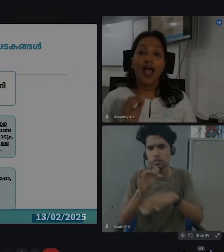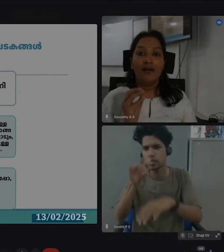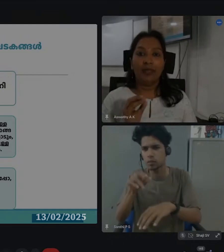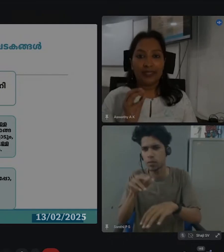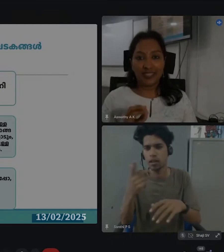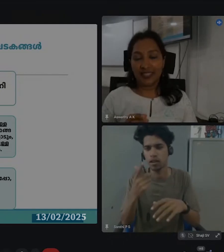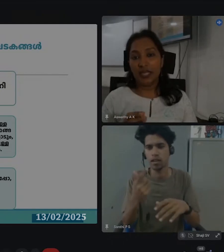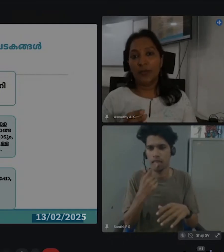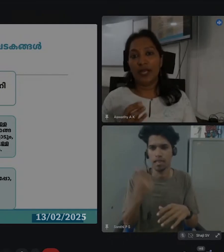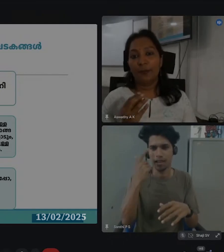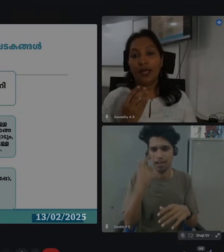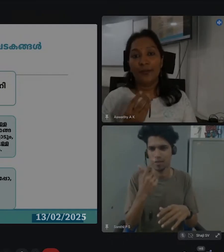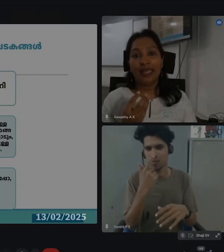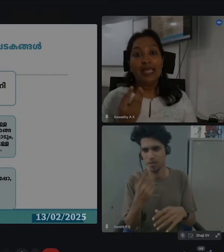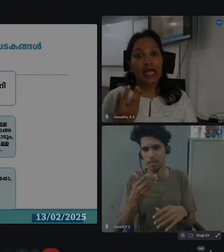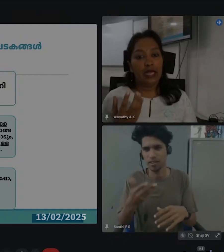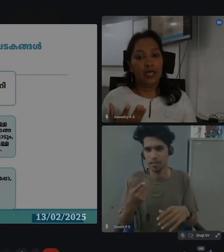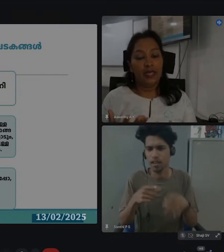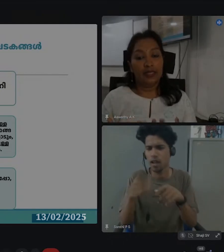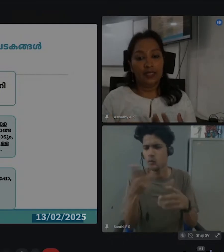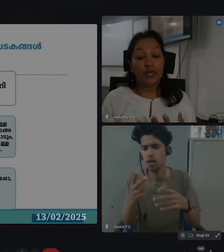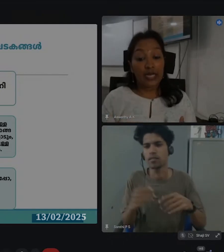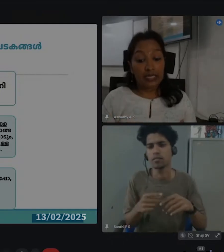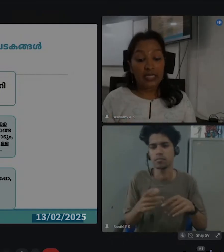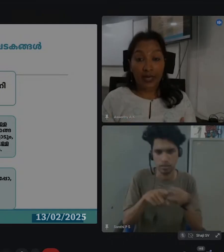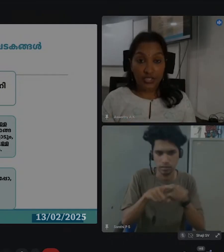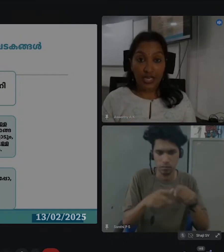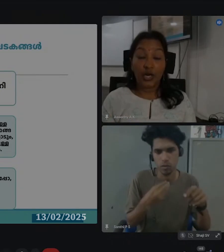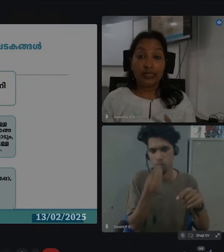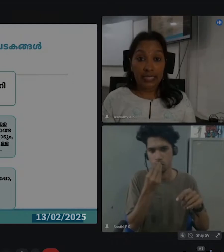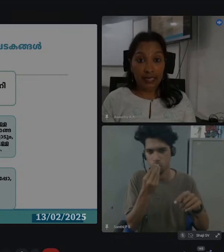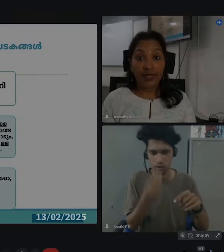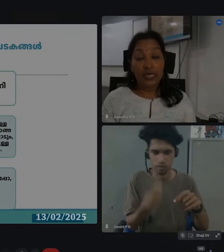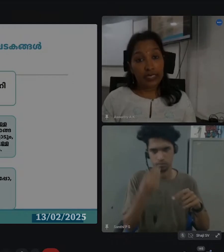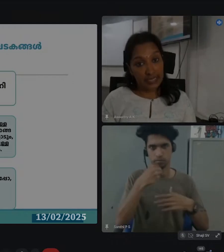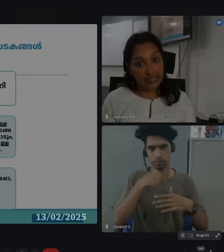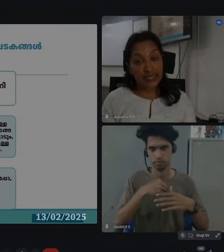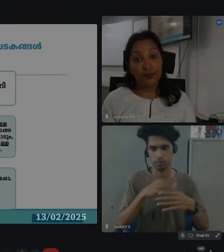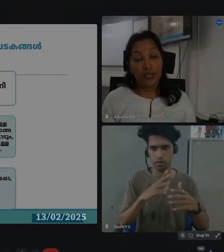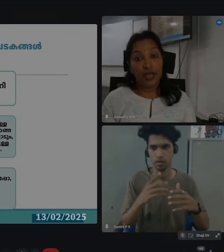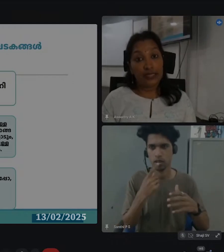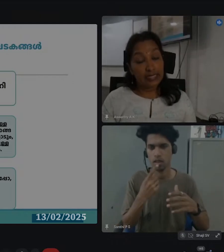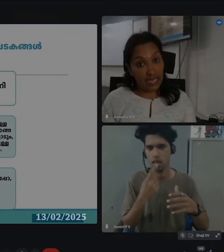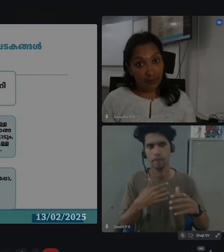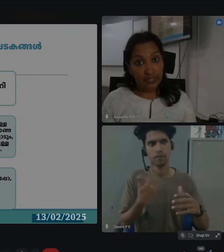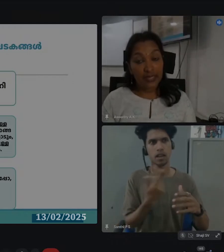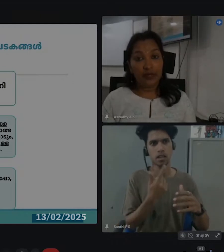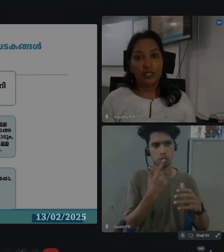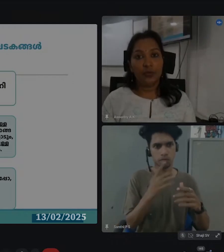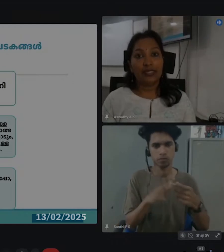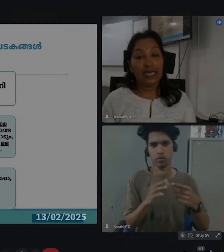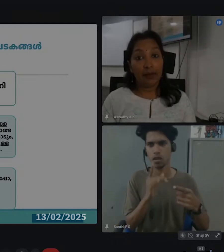കളിയാണ്. പഞ്ചേന്ദ്രിയങ്ങൾ എന്ന് പറയുമ്പോൾ നമ്മുടെ നമ്മൾ കഴിക്കുന്ന ഭക്ഷണങ്ങളുടെ നിറം, ടേസ്റ്റ്, അതിന്റെ